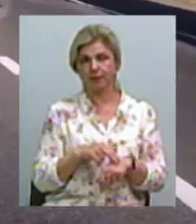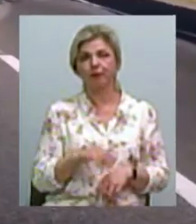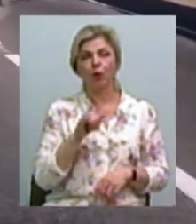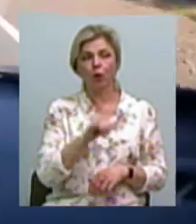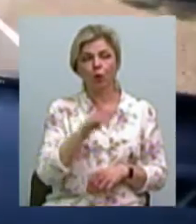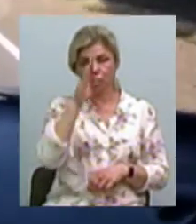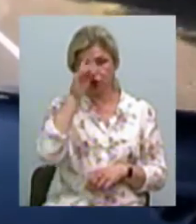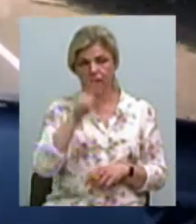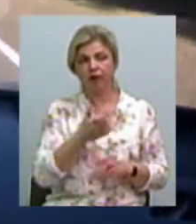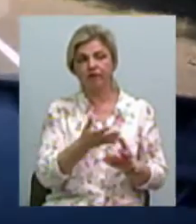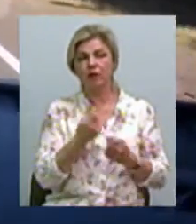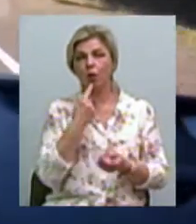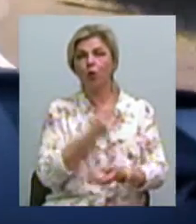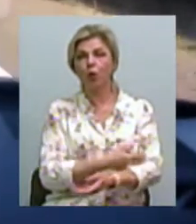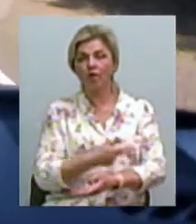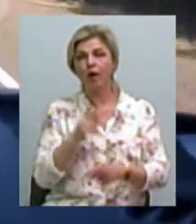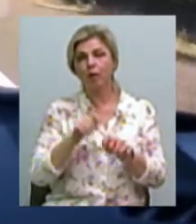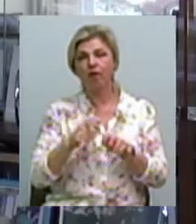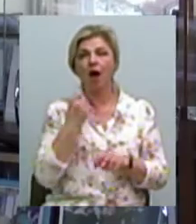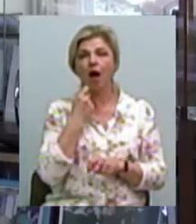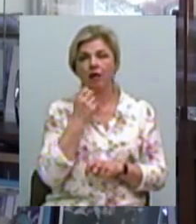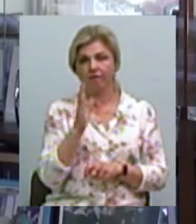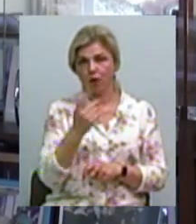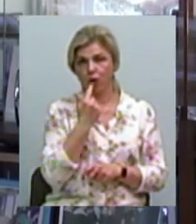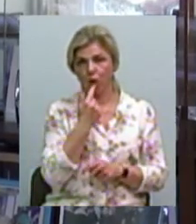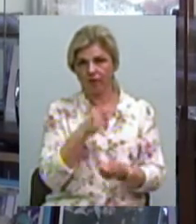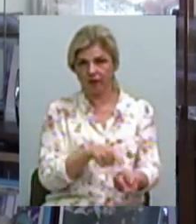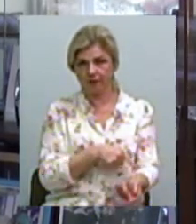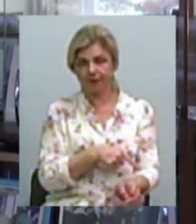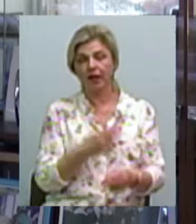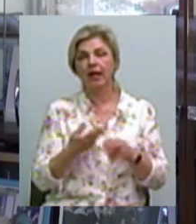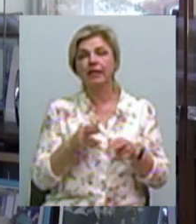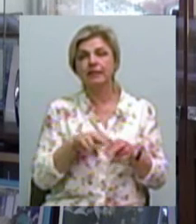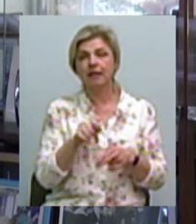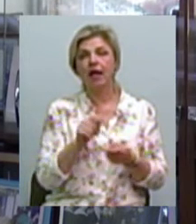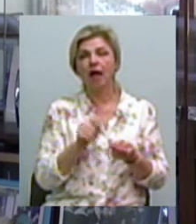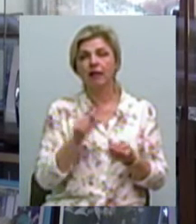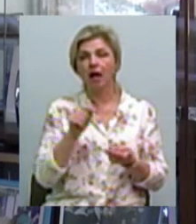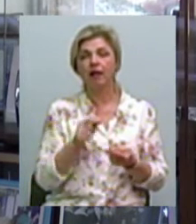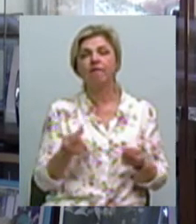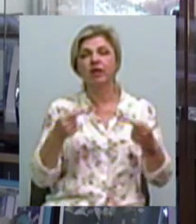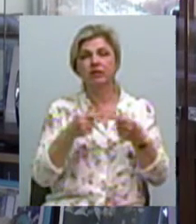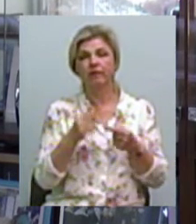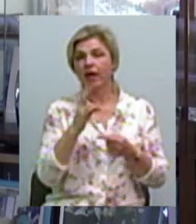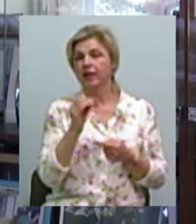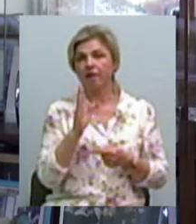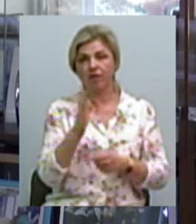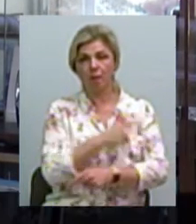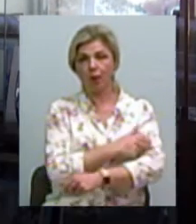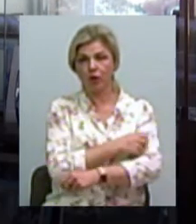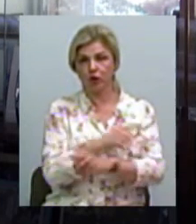проведення аналізу на наявність алкоголю в крові. Цей аналіз визначається не в лікарні швидкої медичної допомоги, а